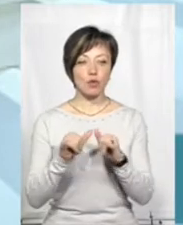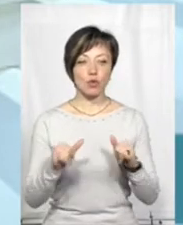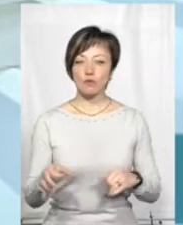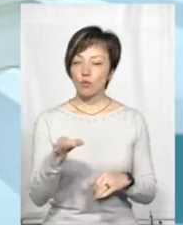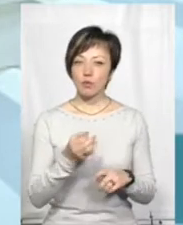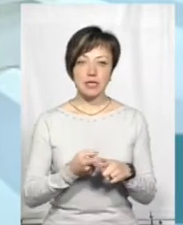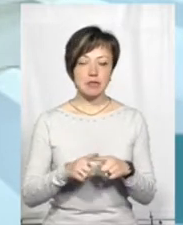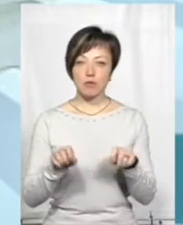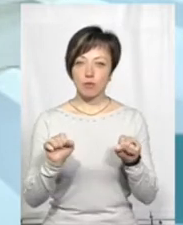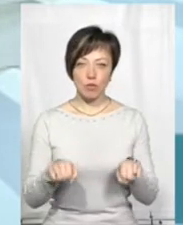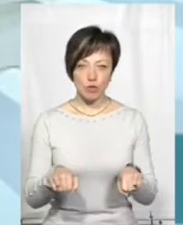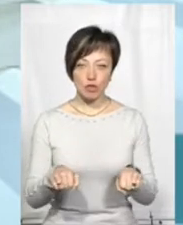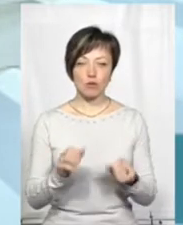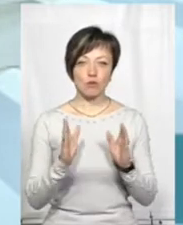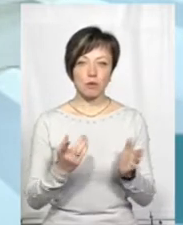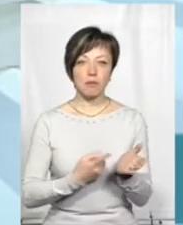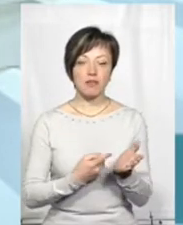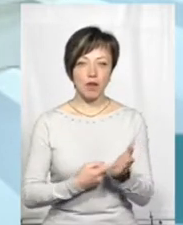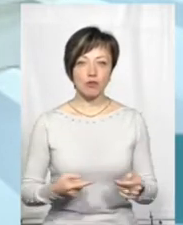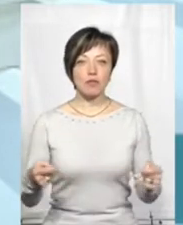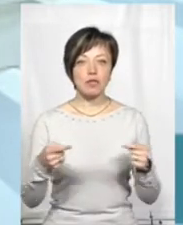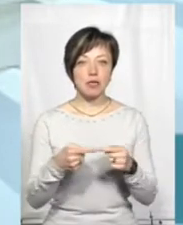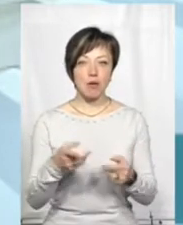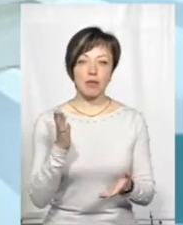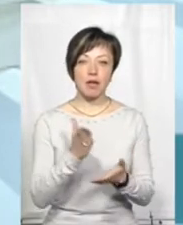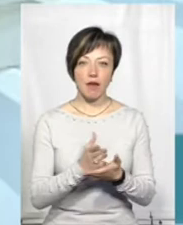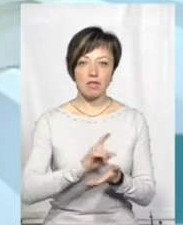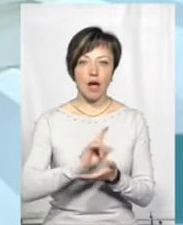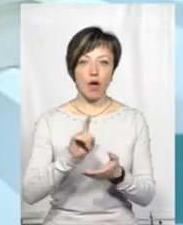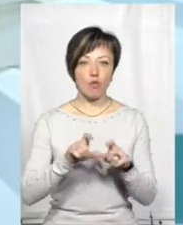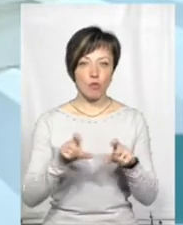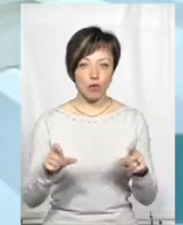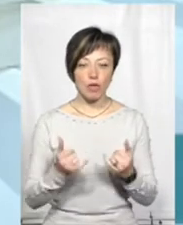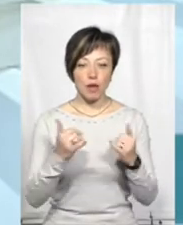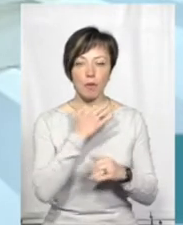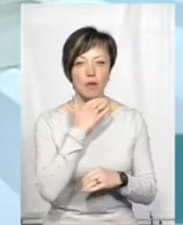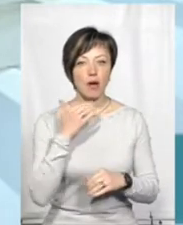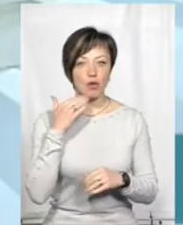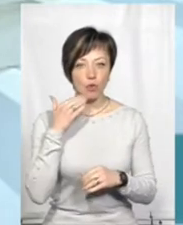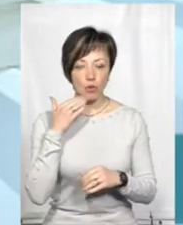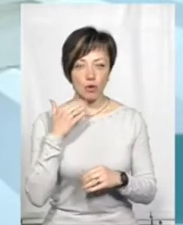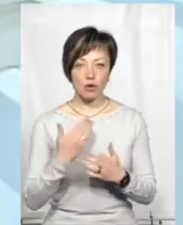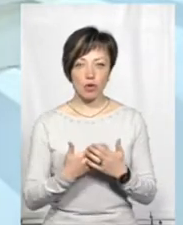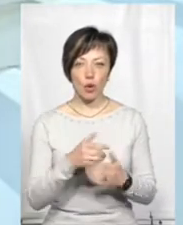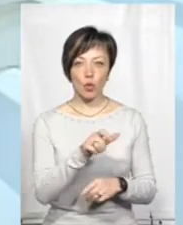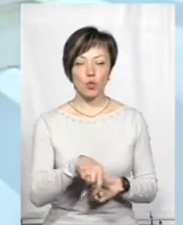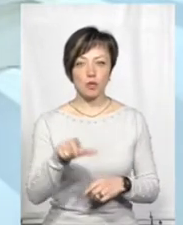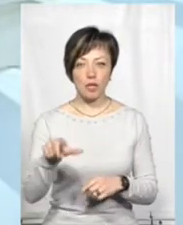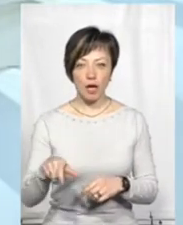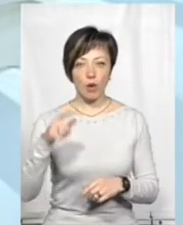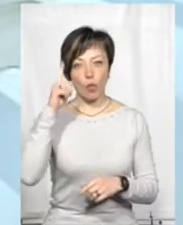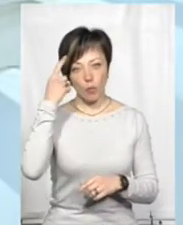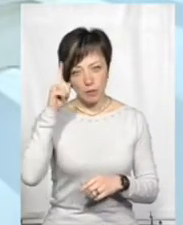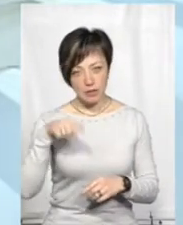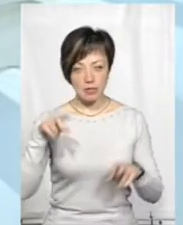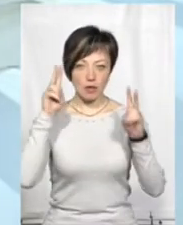області це можна буде підтверджувати саме наявність аеропорту. І для багатьох, скажімо, людей і